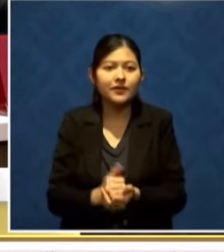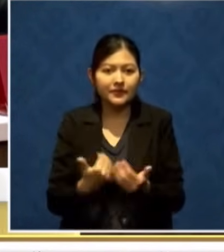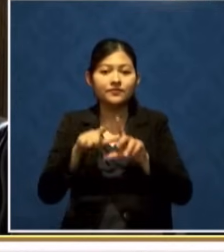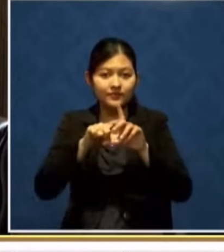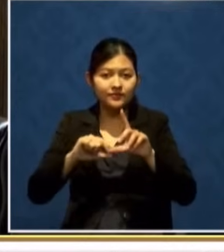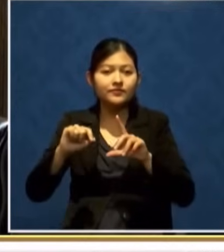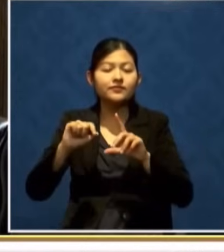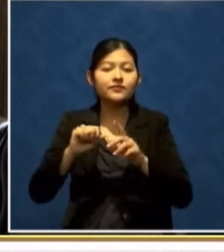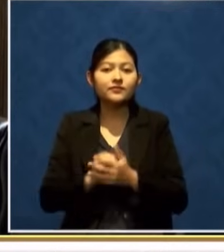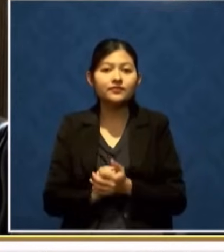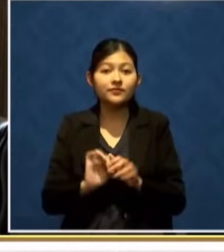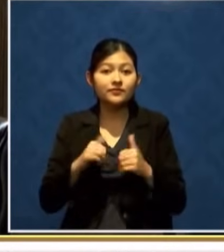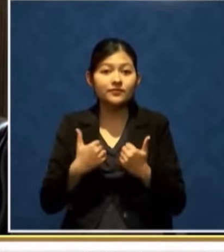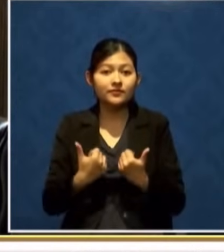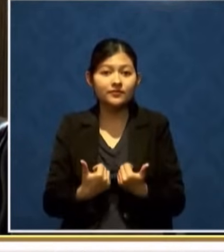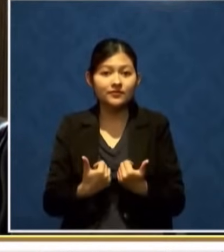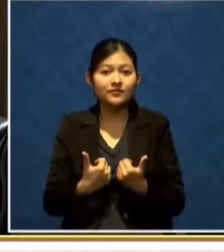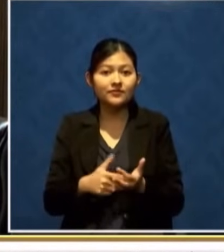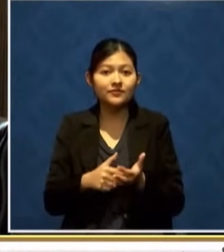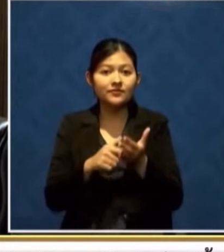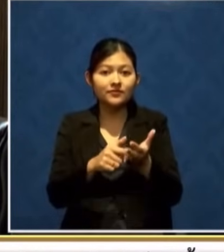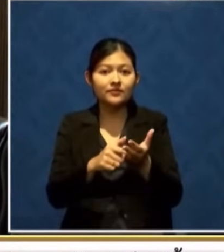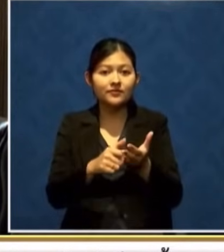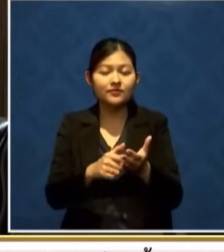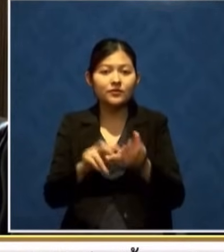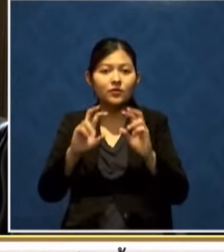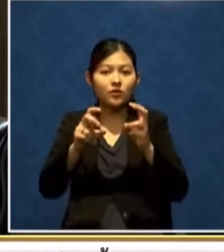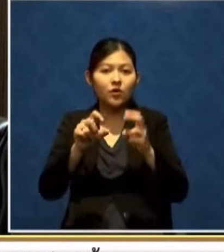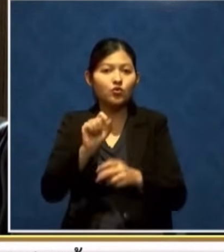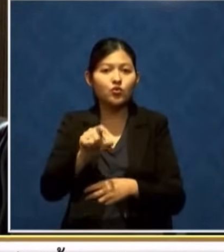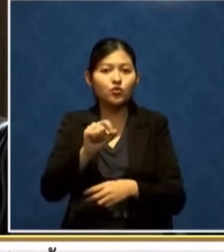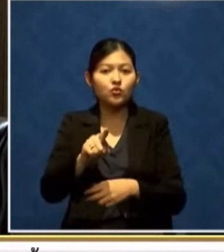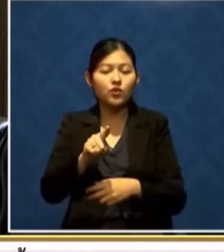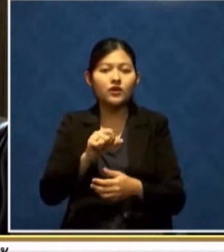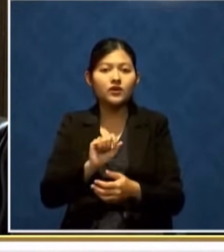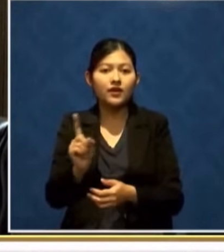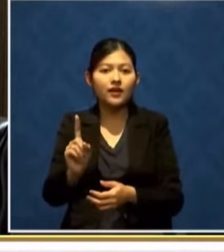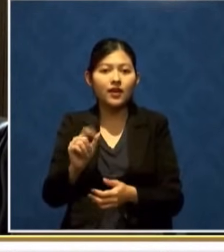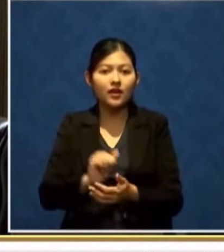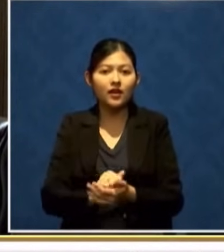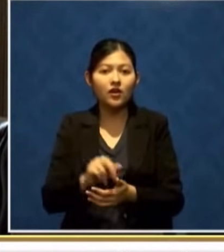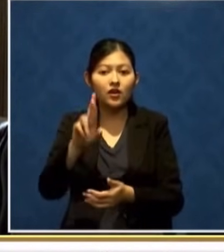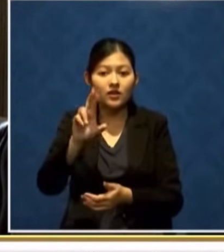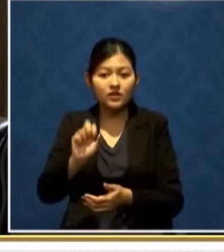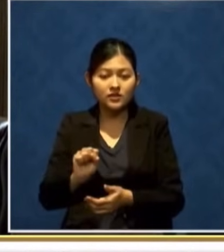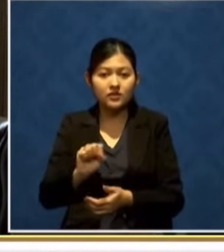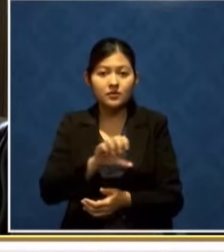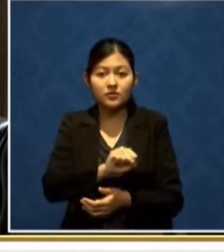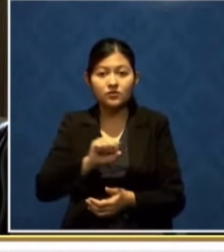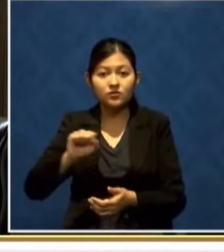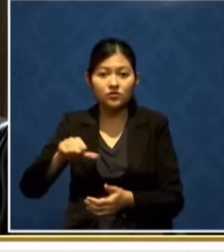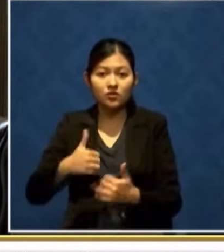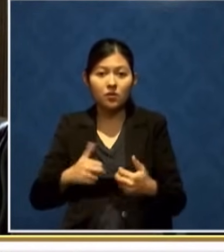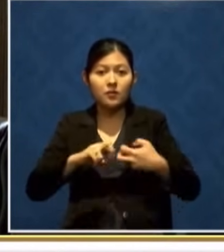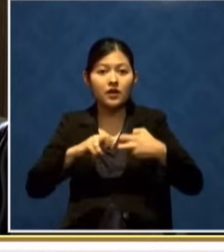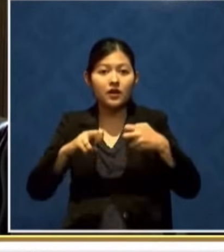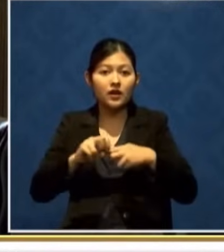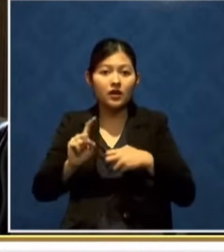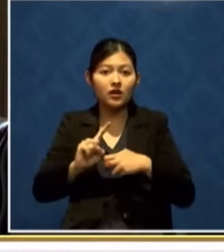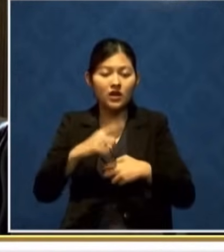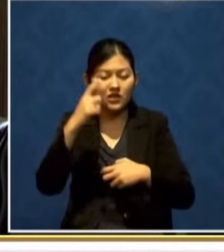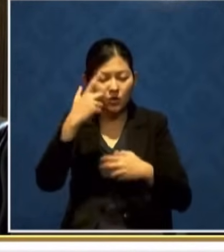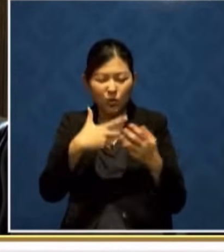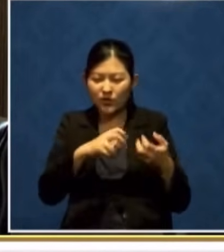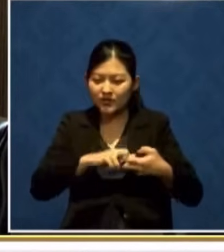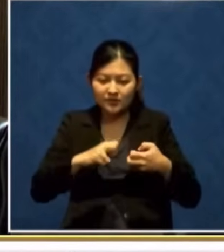เพียงเท่านี้ครับวันนี้ขออนุญาตเสนอญาติด่วนด้วยวาจานะครับเรื่องขอให้สภาผู้แทนราษฎรพิจารณาปัญหาความวุ่นวาย